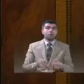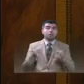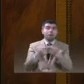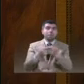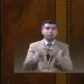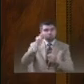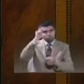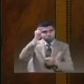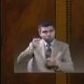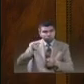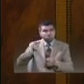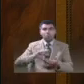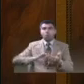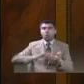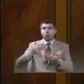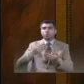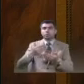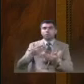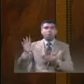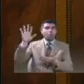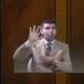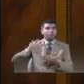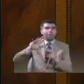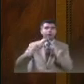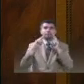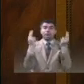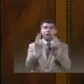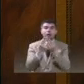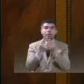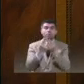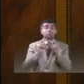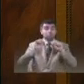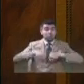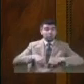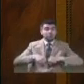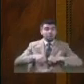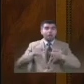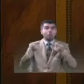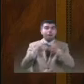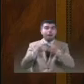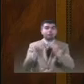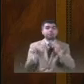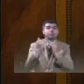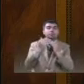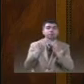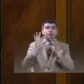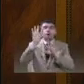تهاني الأطراف الخارجية ومؤسسات التنقيط الدولية